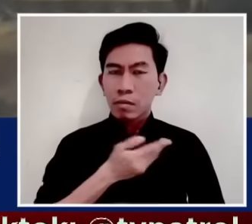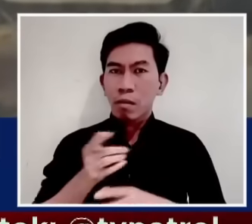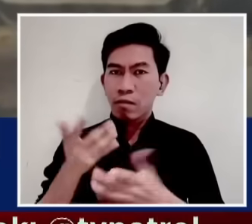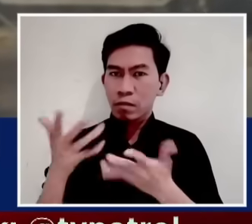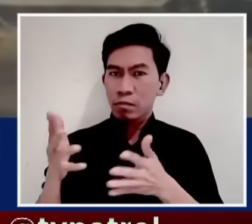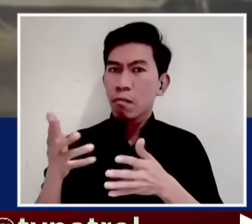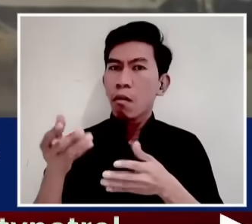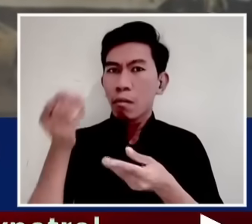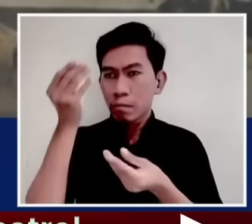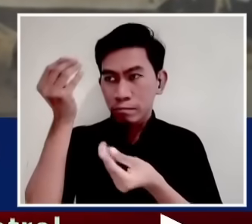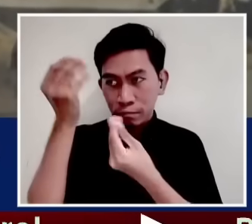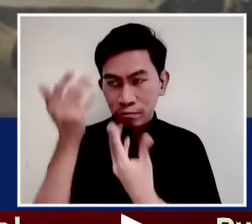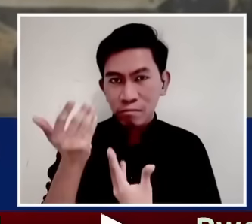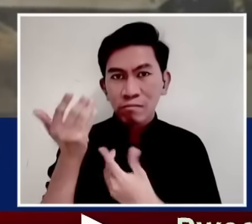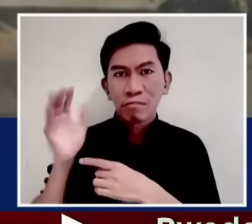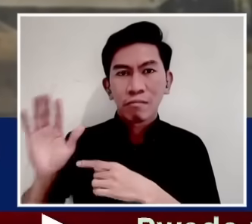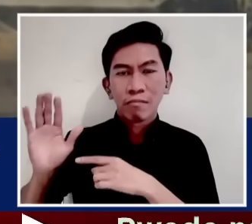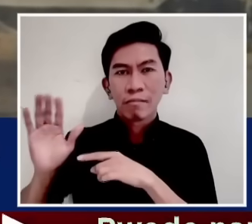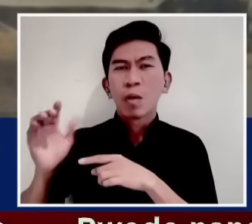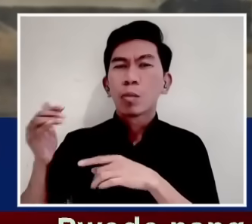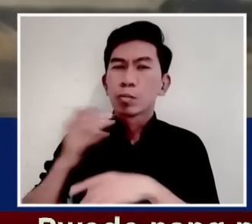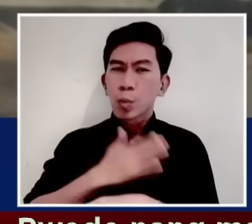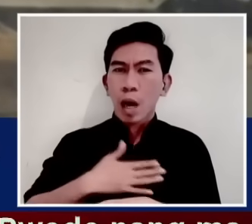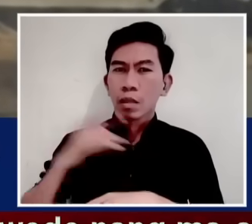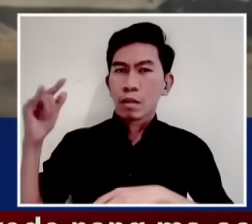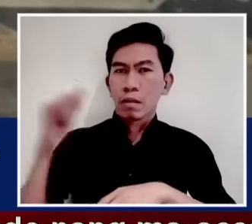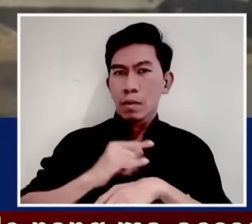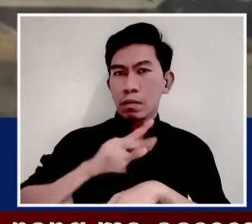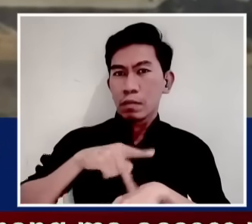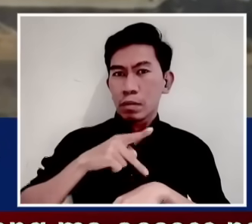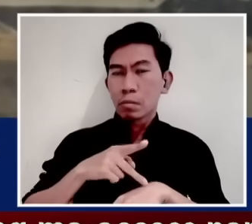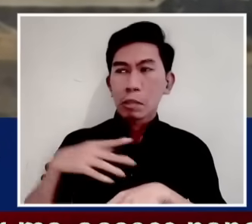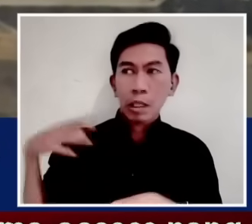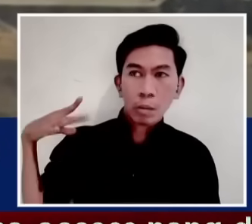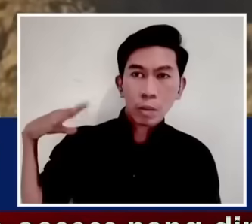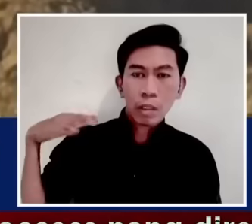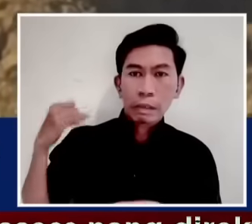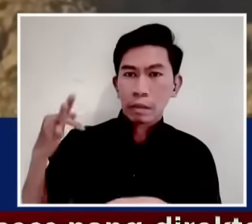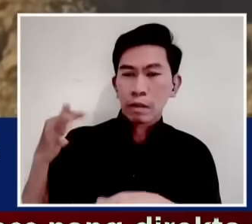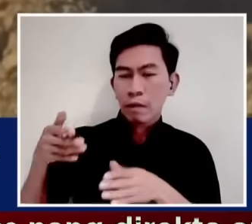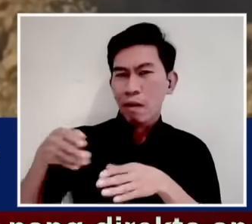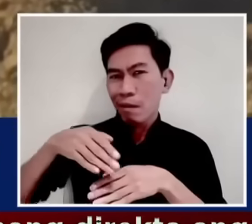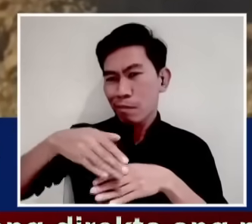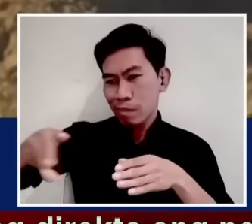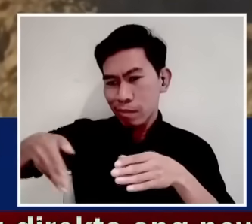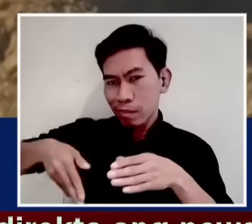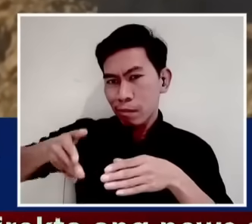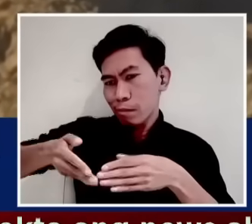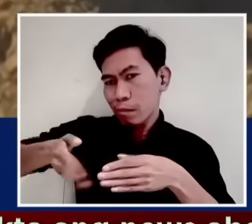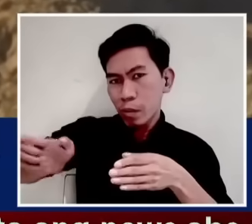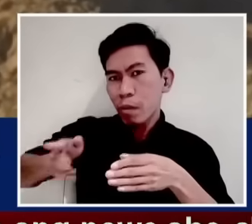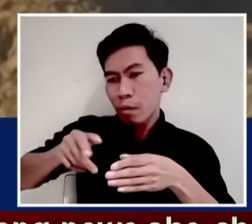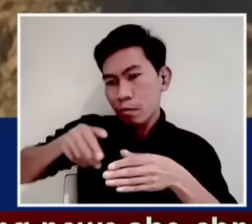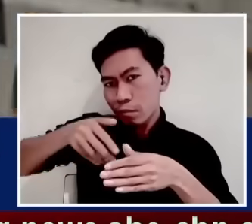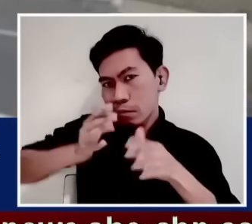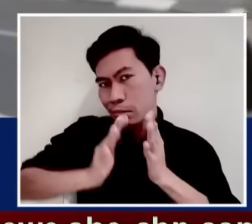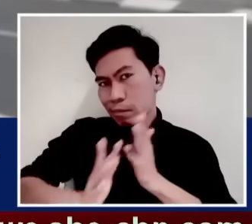sa Pilipinas at naghihintay lang sila kung kailan bubuksan ang Rafah border para makapasok sa Egypt.